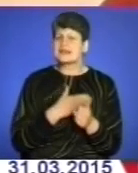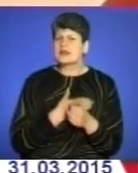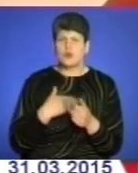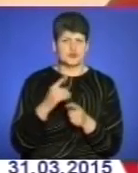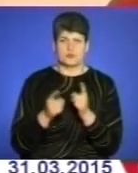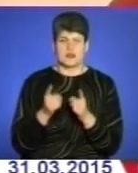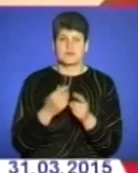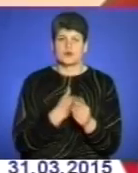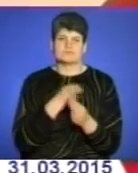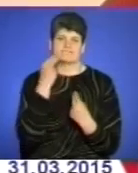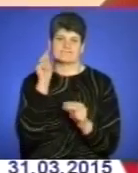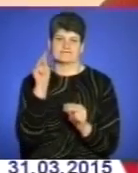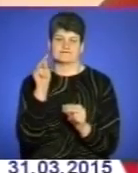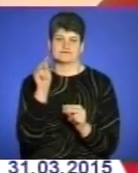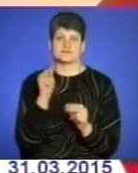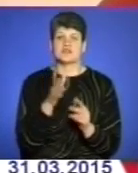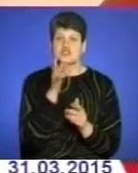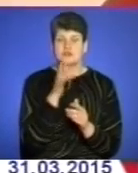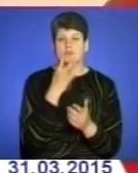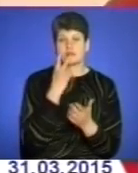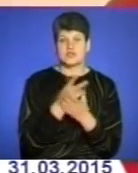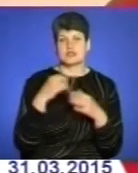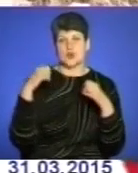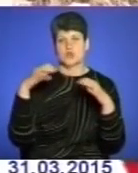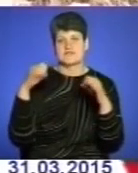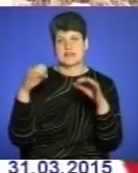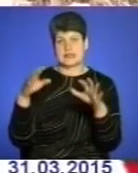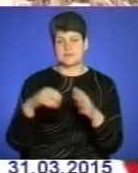хочемо його підсилити. З часом передбачається освітлення.